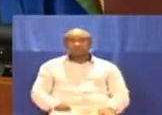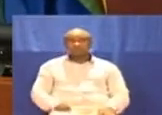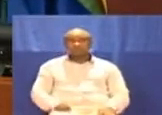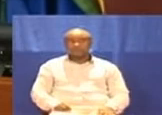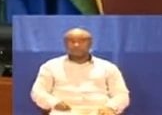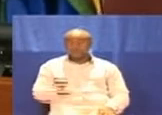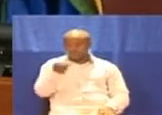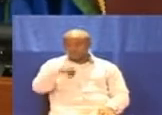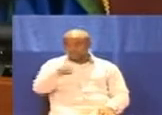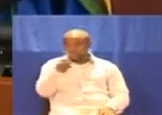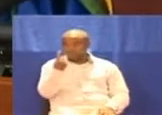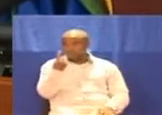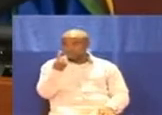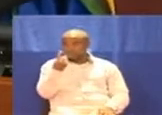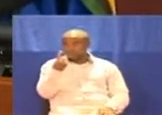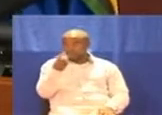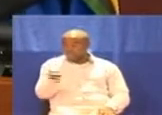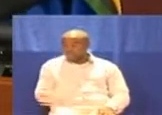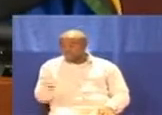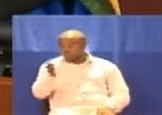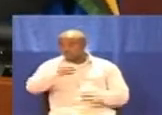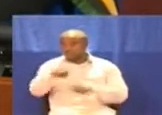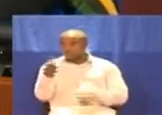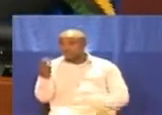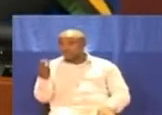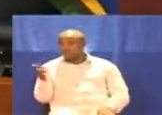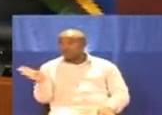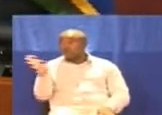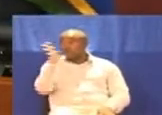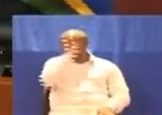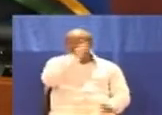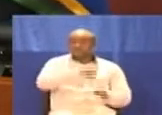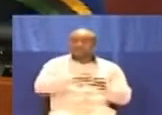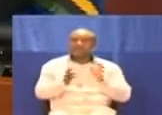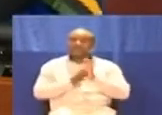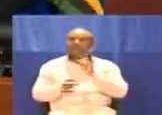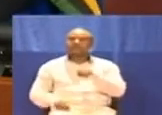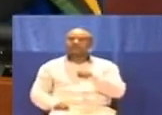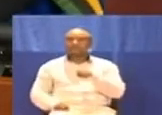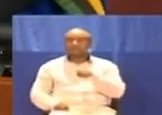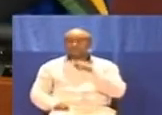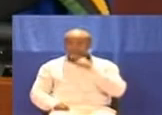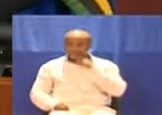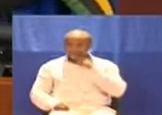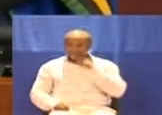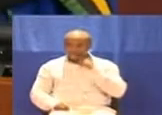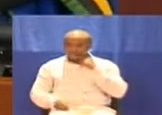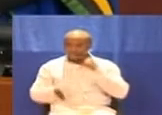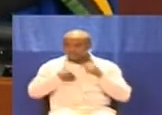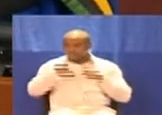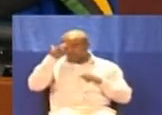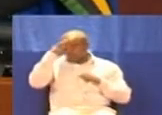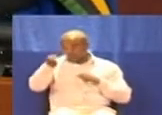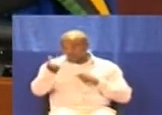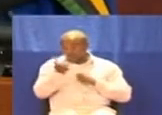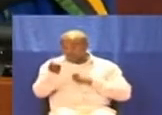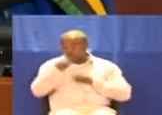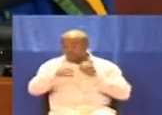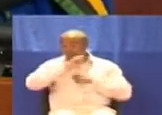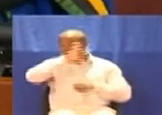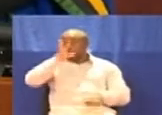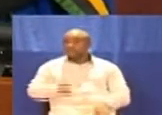Jumamosi tutaanza hapa saa 3 mpaka saa 8 mchana. Naamini tutakuwa tumepata wachangiaji karibu